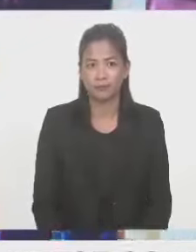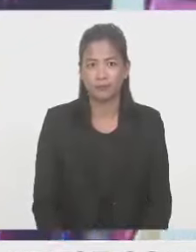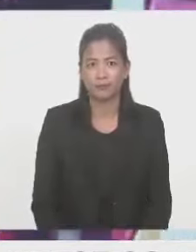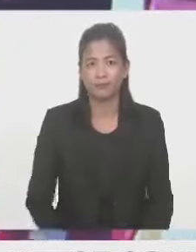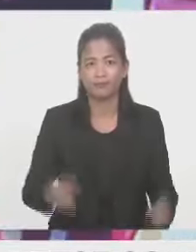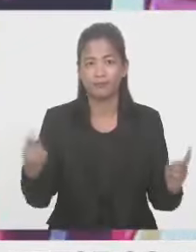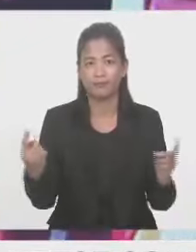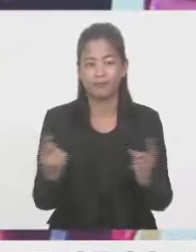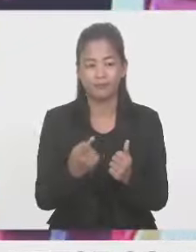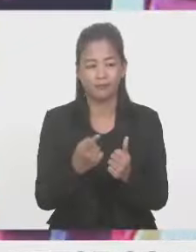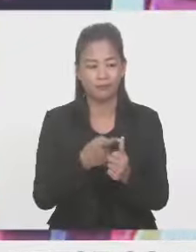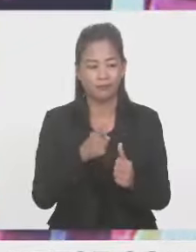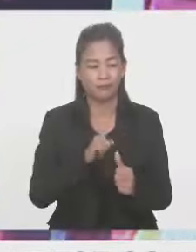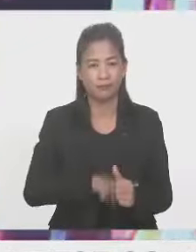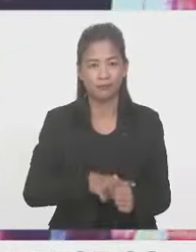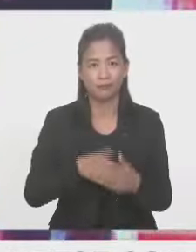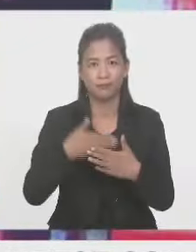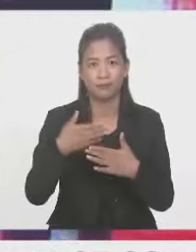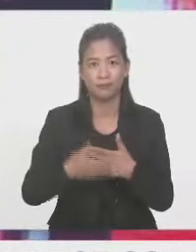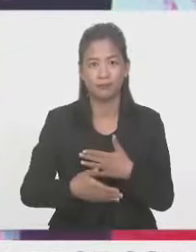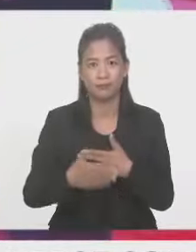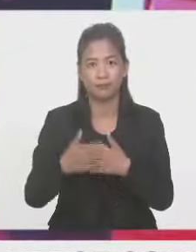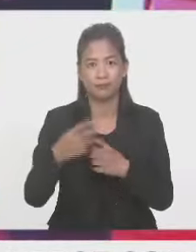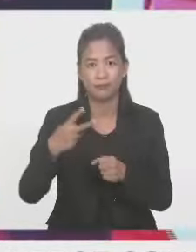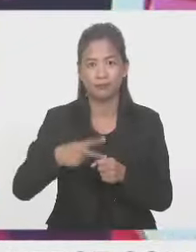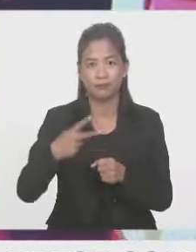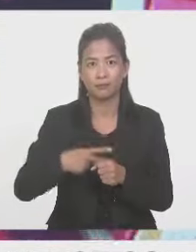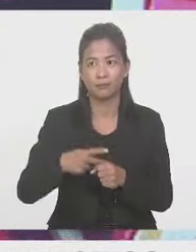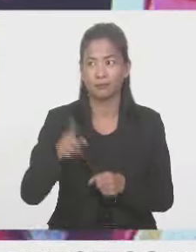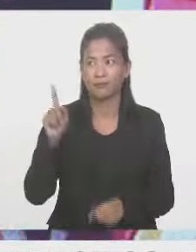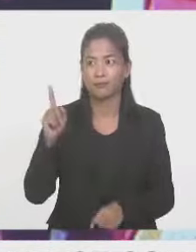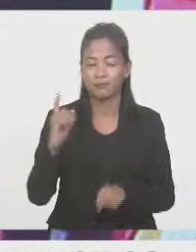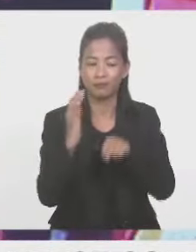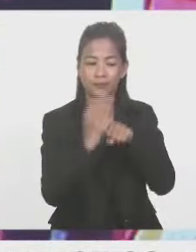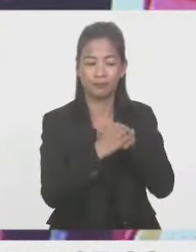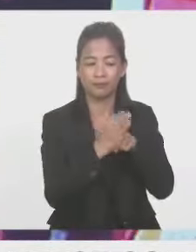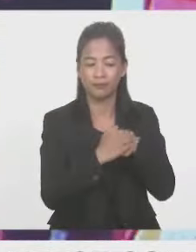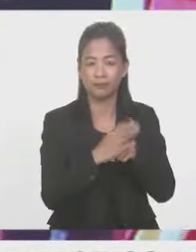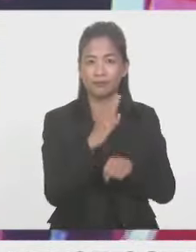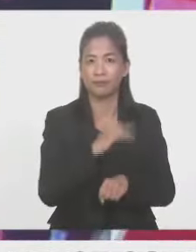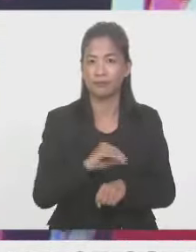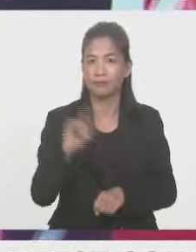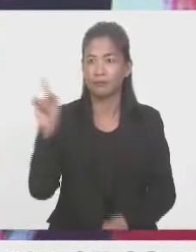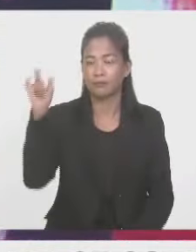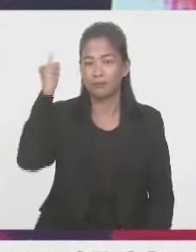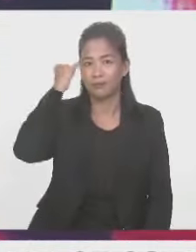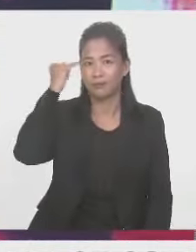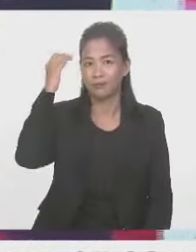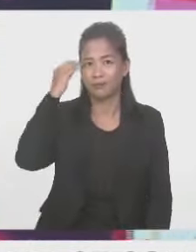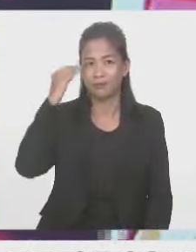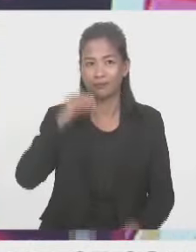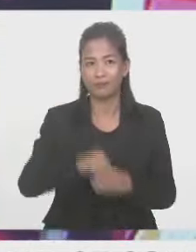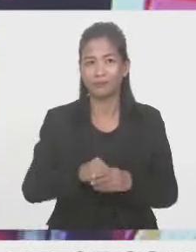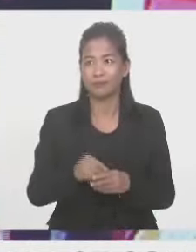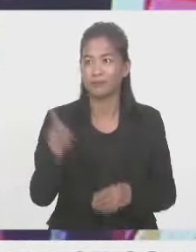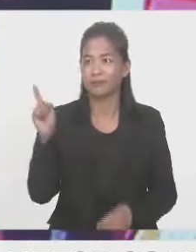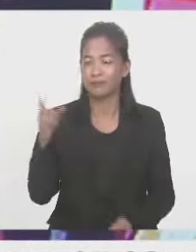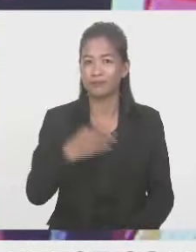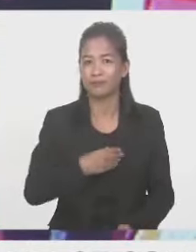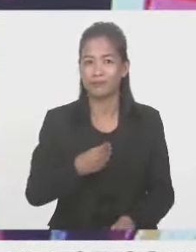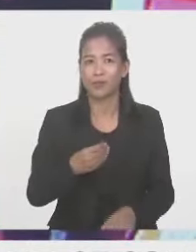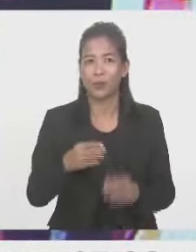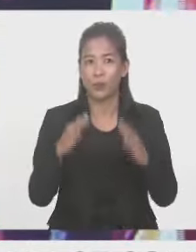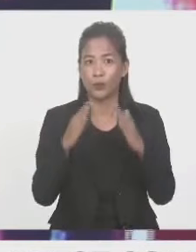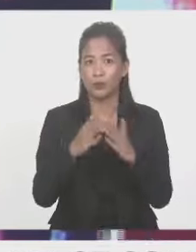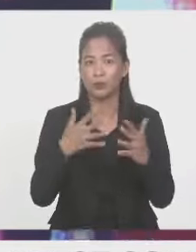Nagkita sa unang pagkakataon matapos ang eleksyon sina President-elect Donald Trump at President Joe Biden sa White House. Bagamat matagal na magkaribal